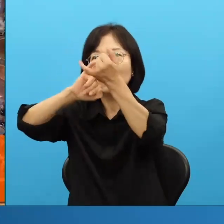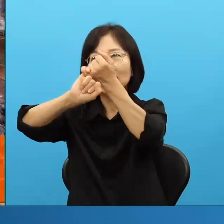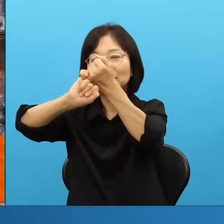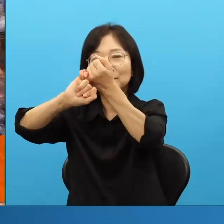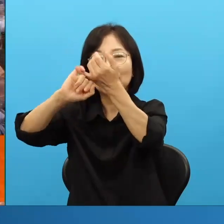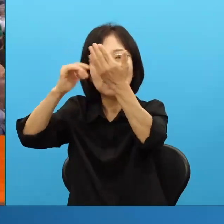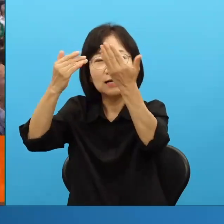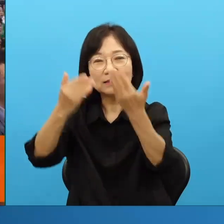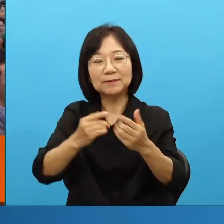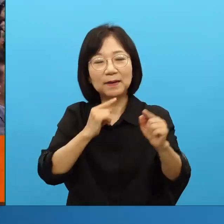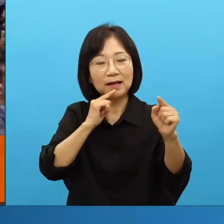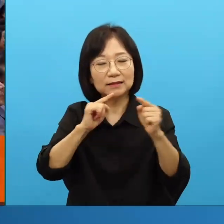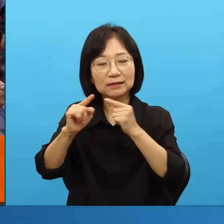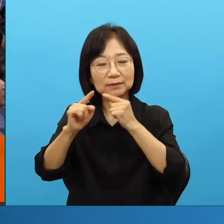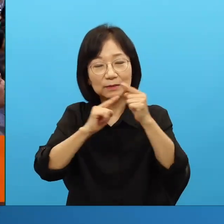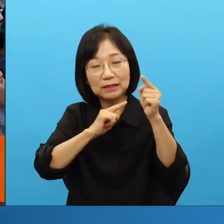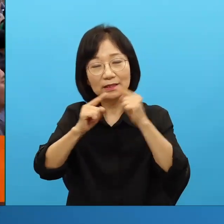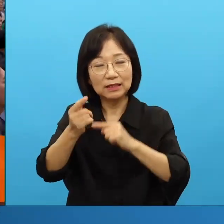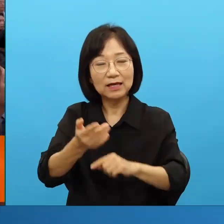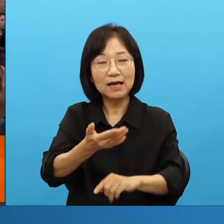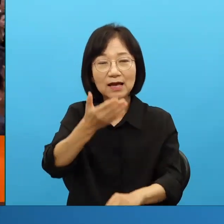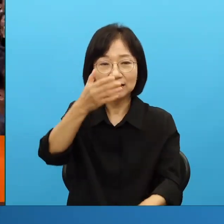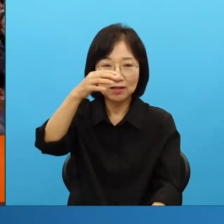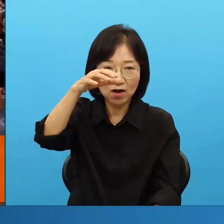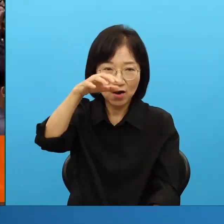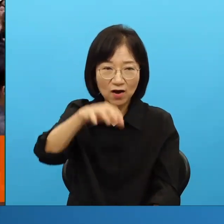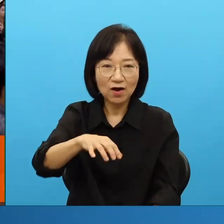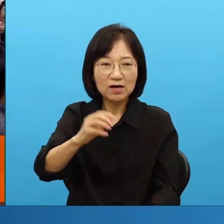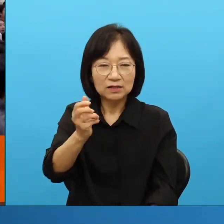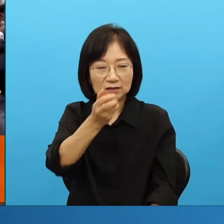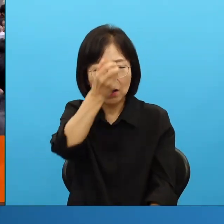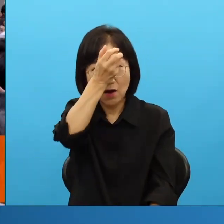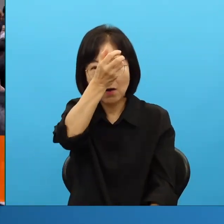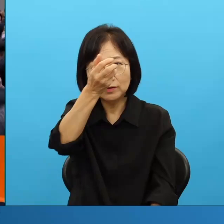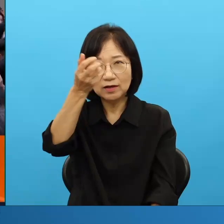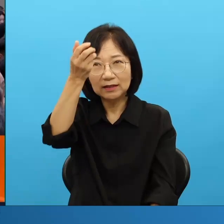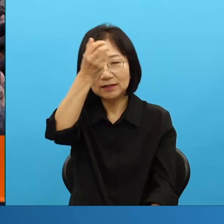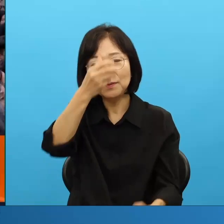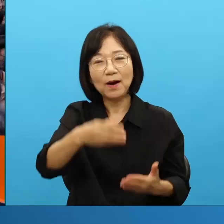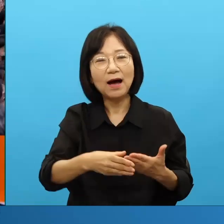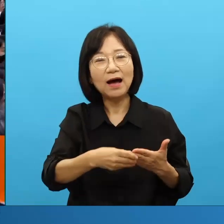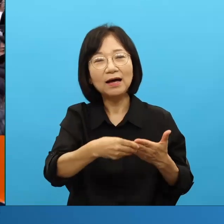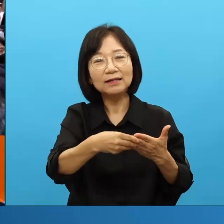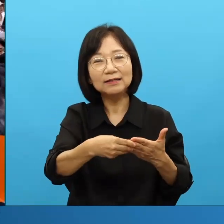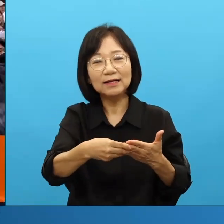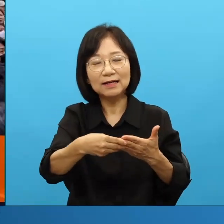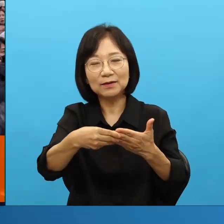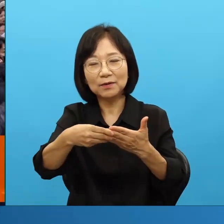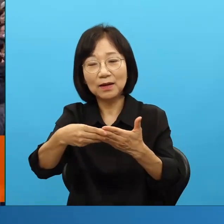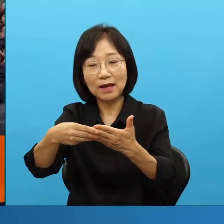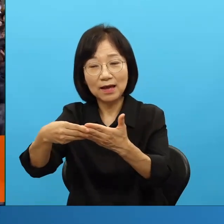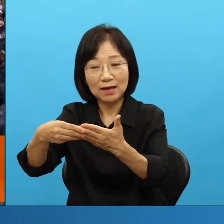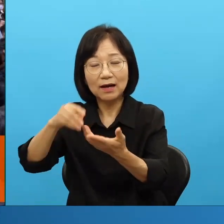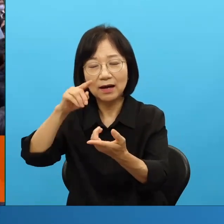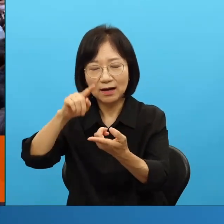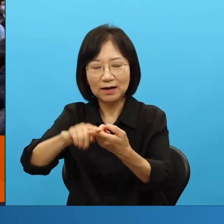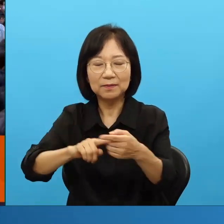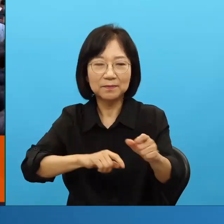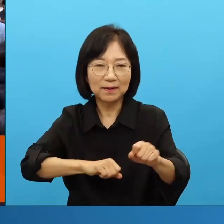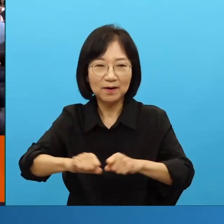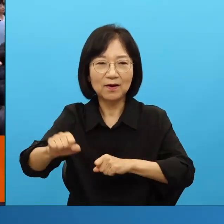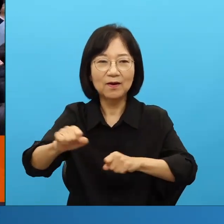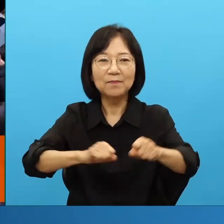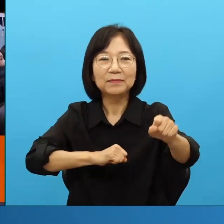주님 약속하신 말씀 위에서 성령 인도하는 대로